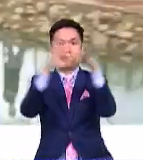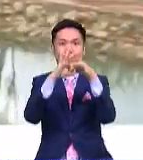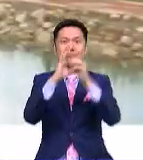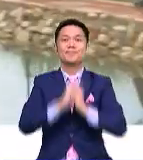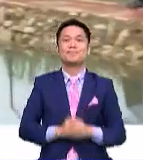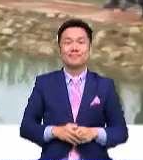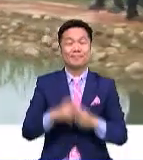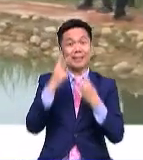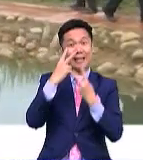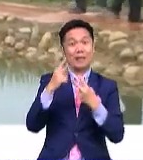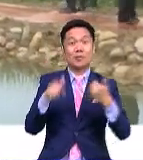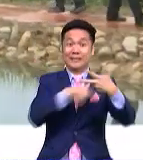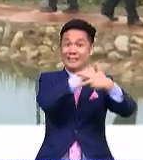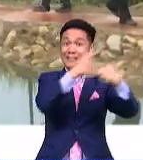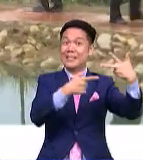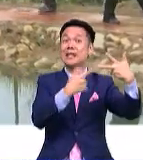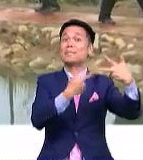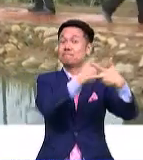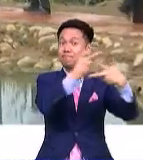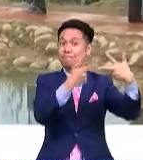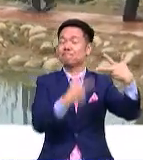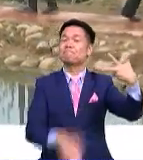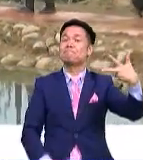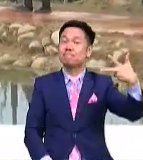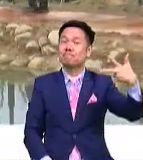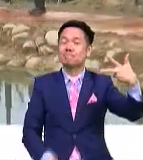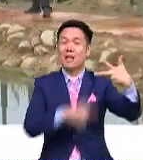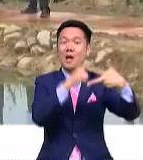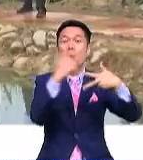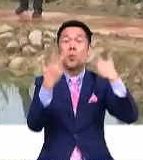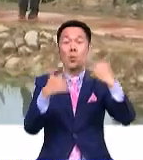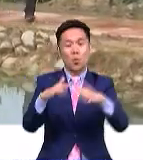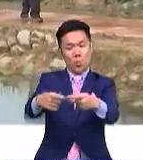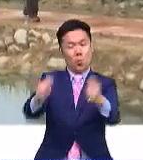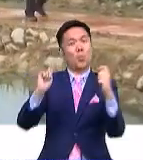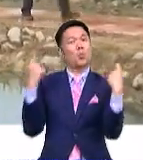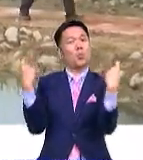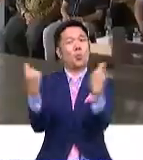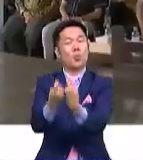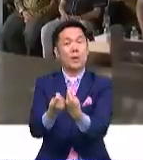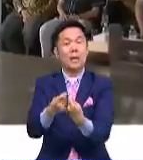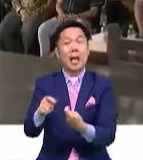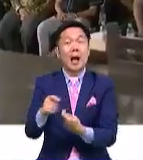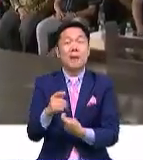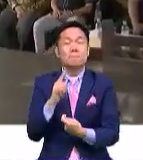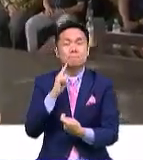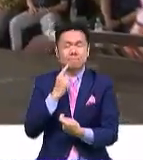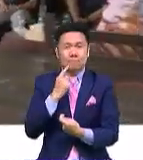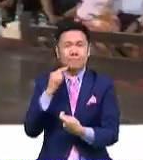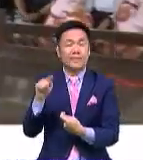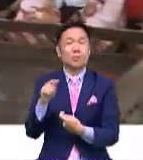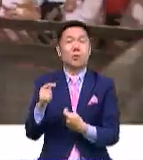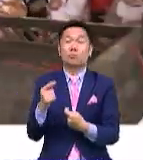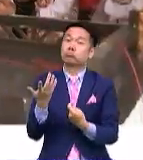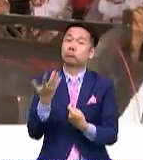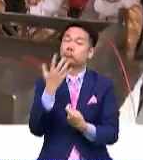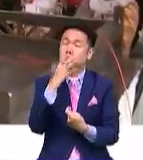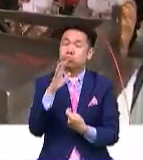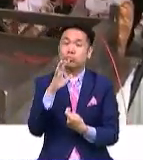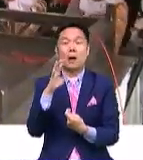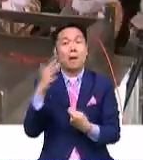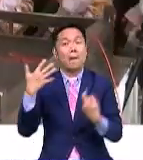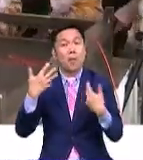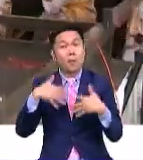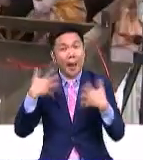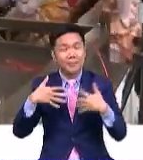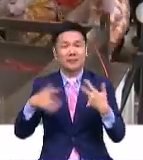Memberi tumpuan terhadap tiga produk pelancongan utama iaitu kolam air panas masin semula jadi dan pertunjukan